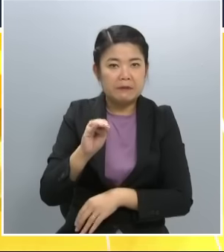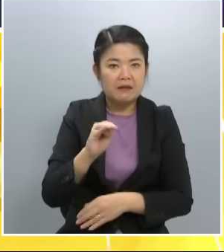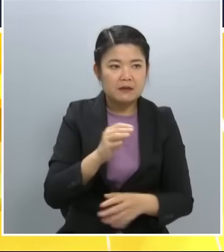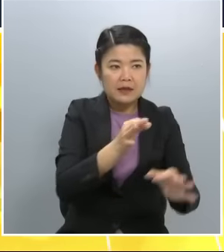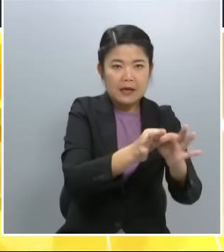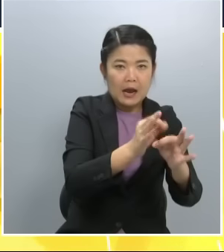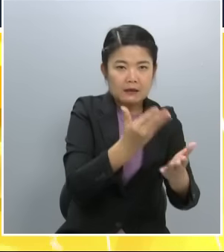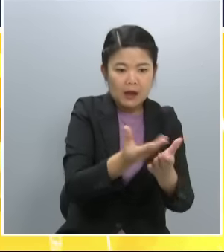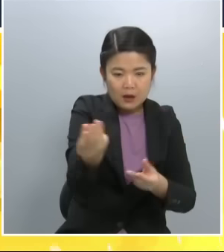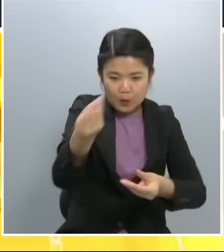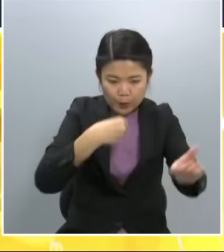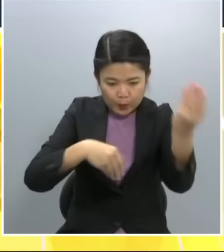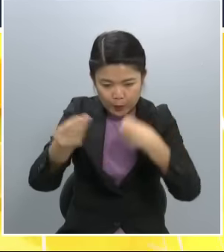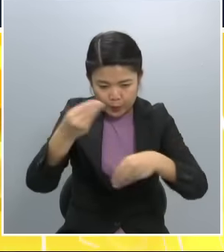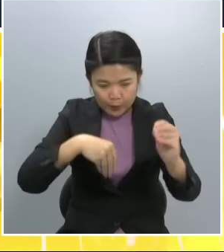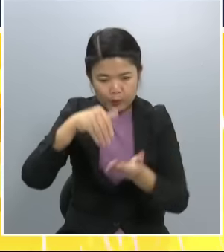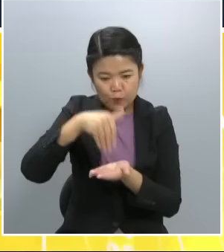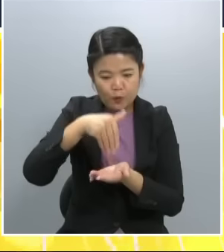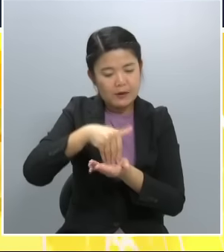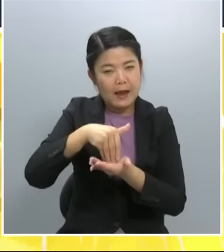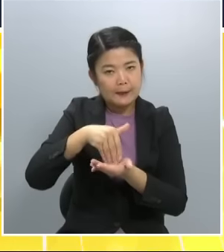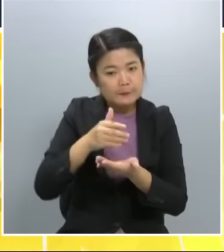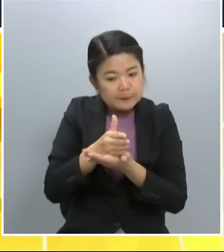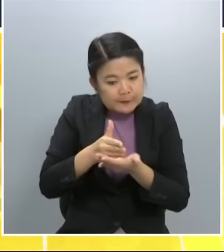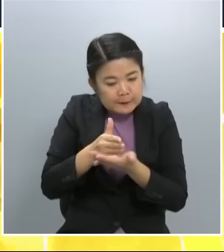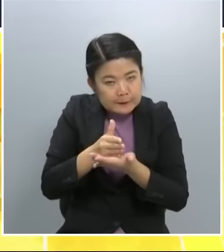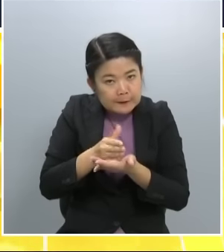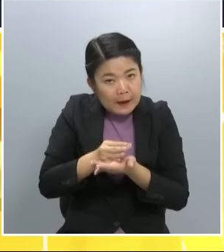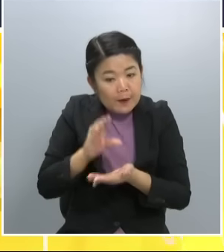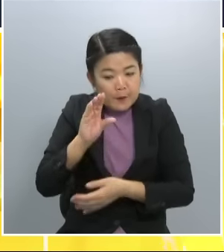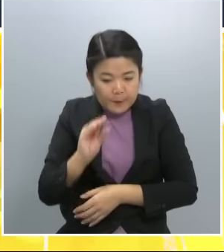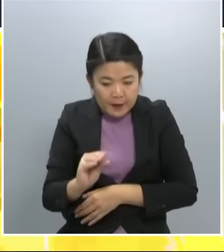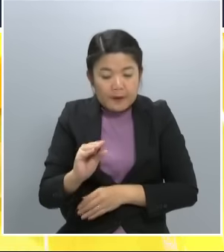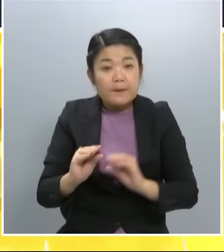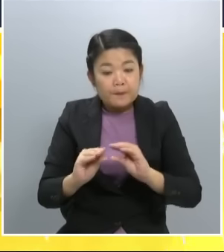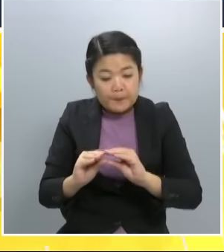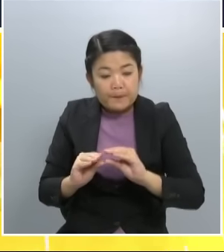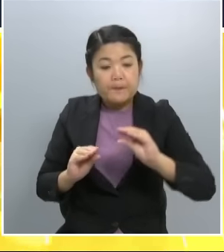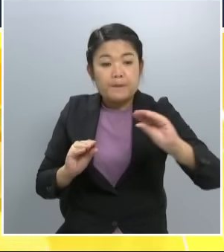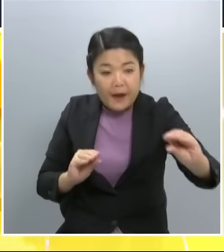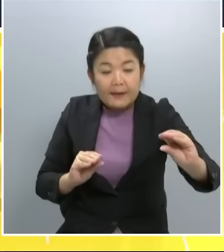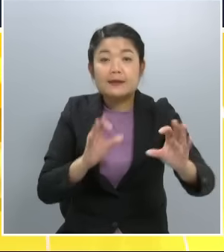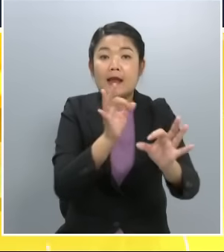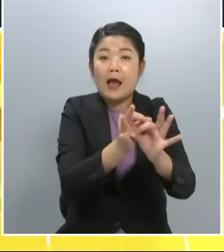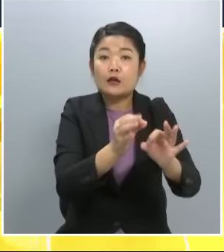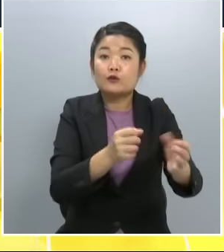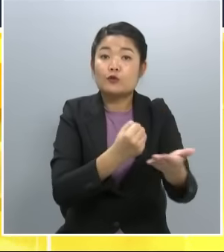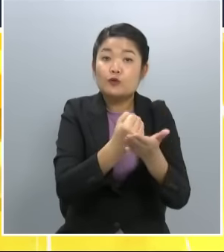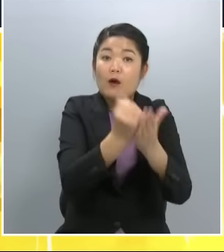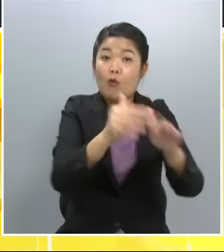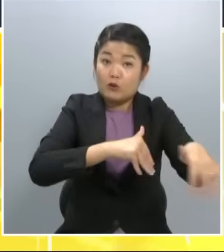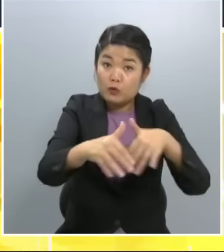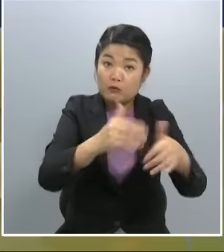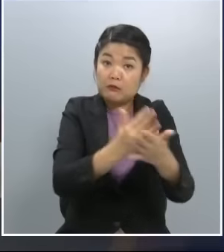ลดลงครึ่งนึงเอามาช่วยประชาชนให้แบงก์ป ไปบริหารจัดการช่วยลูกหนี้ได้ไหมเมื่อว